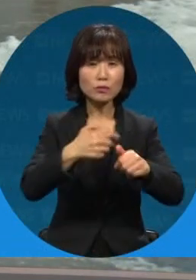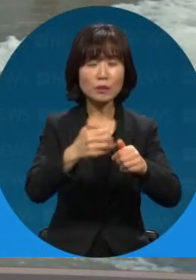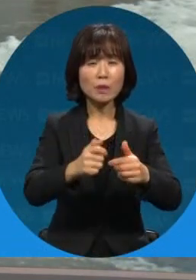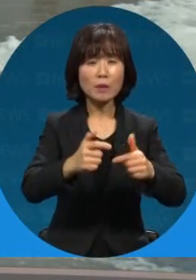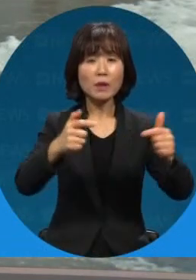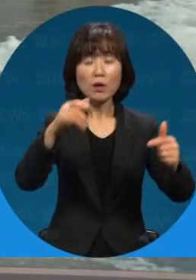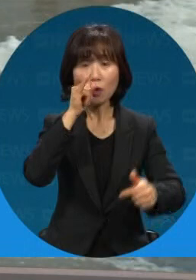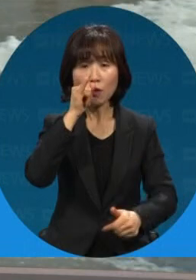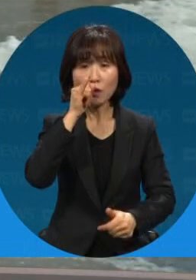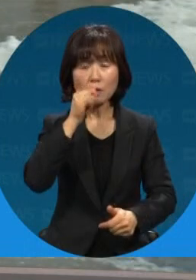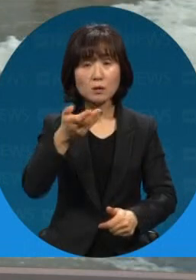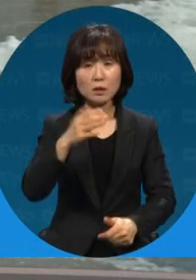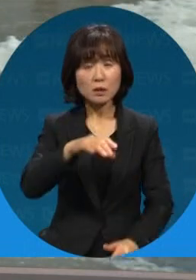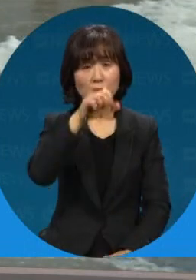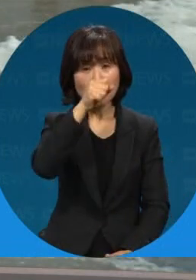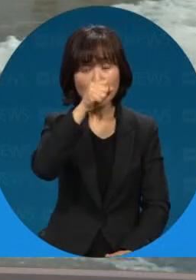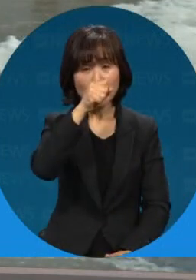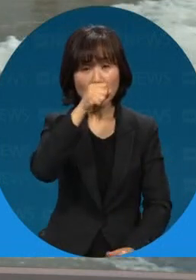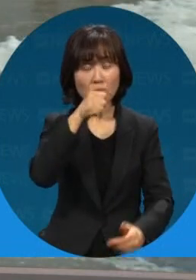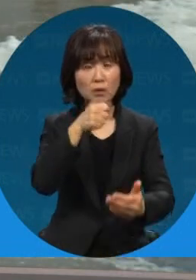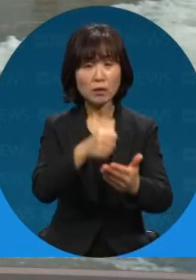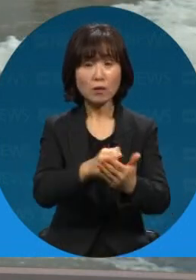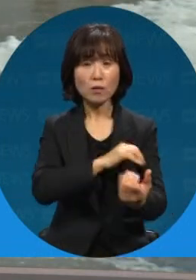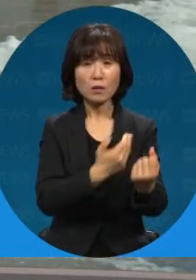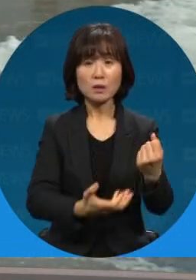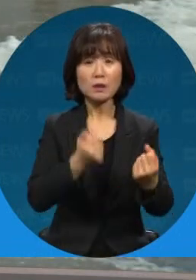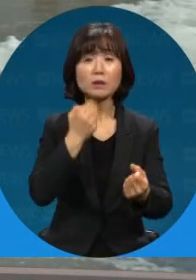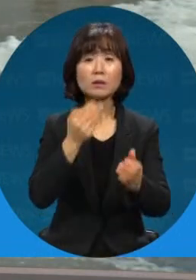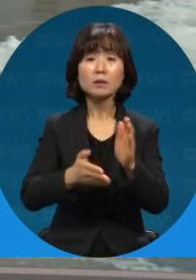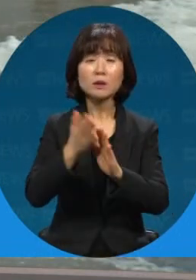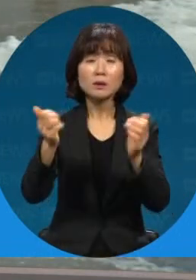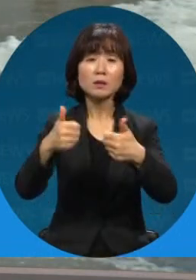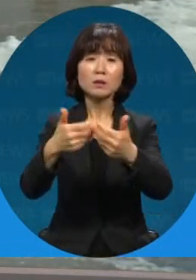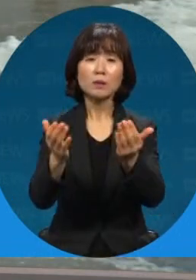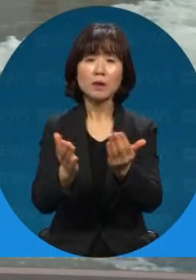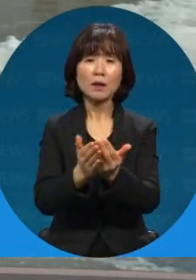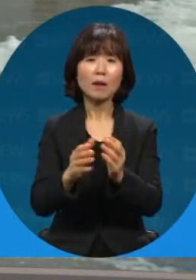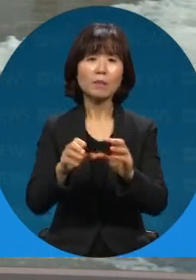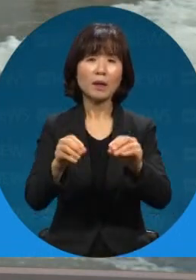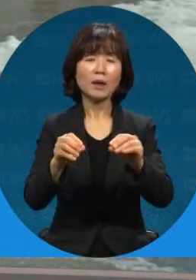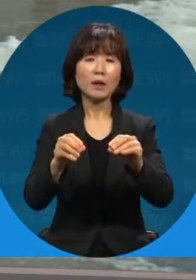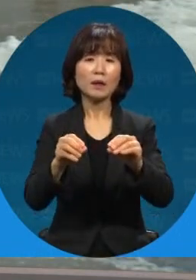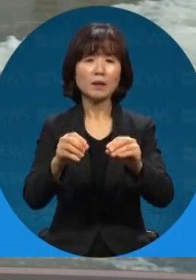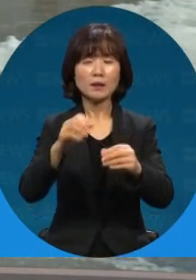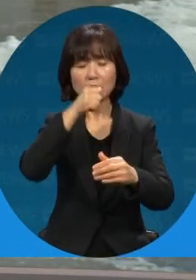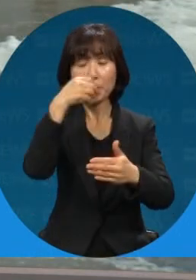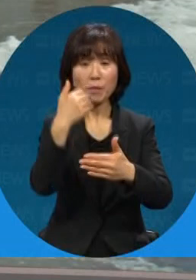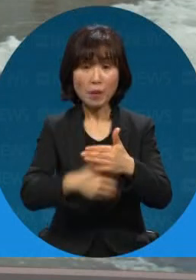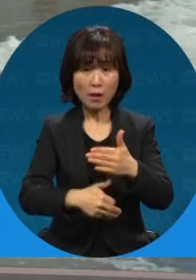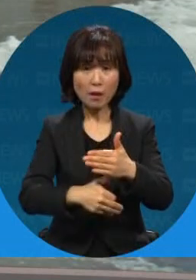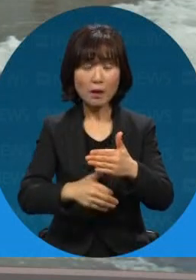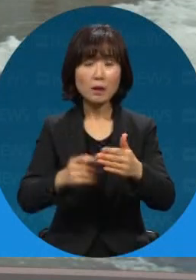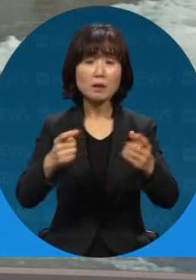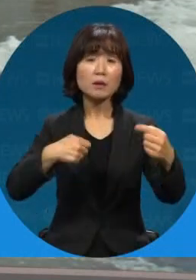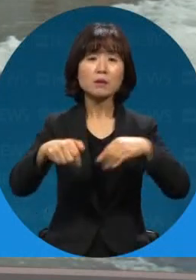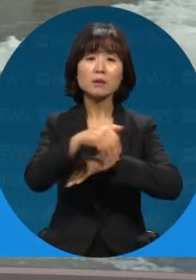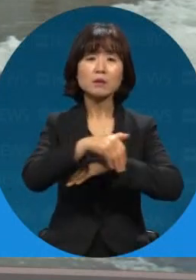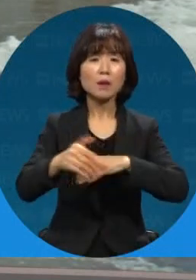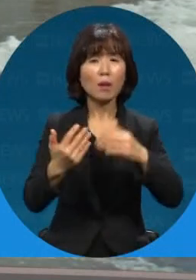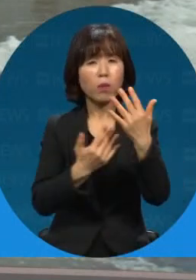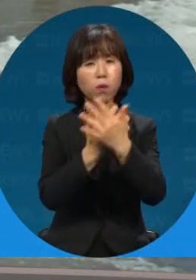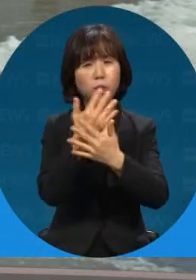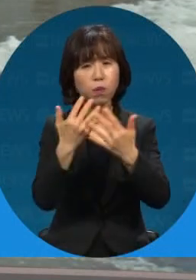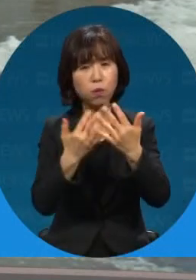예산 편성권을 가진 서울시의회가 제동을 걸면서이 정책 추진이 불투명해졌습니다 어찌된